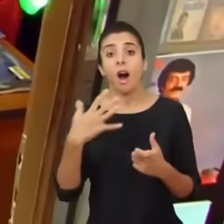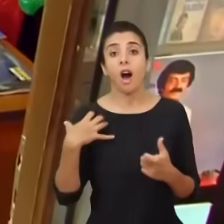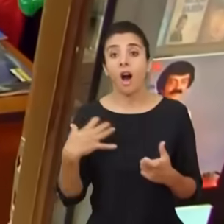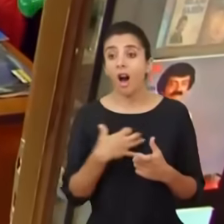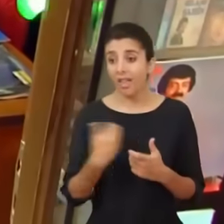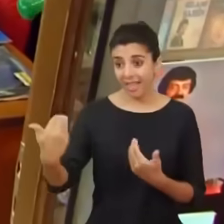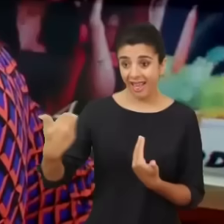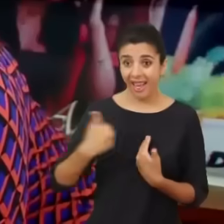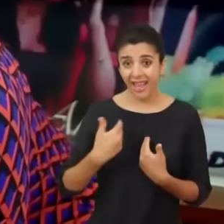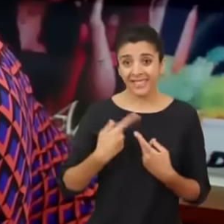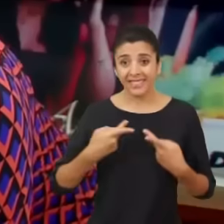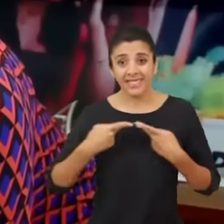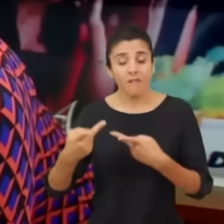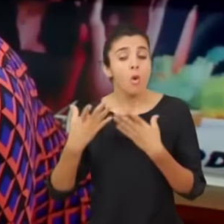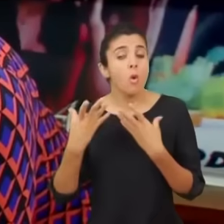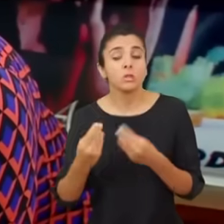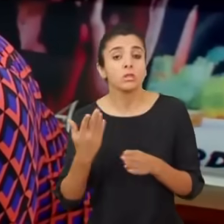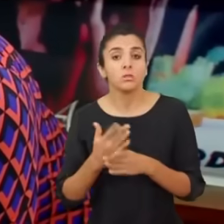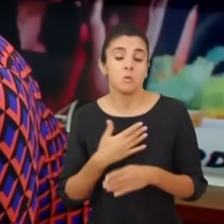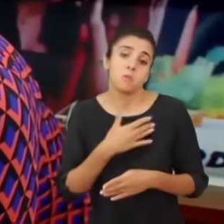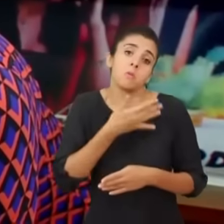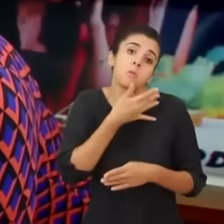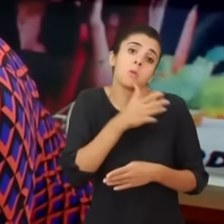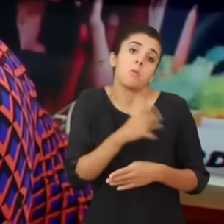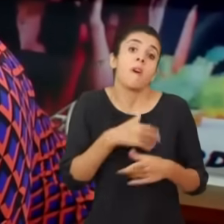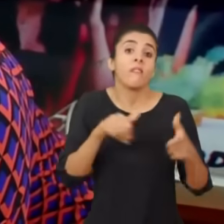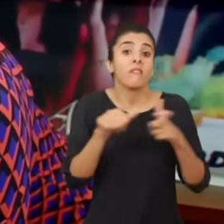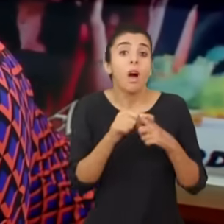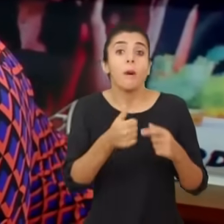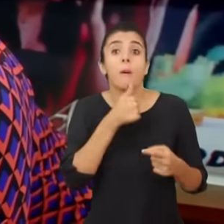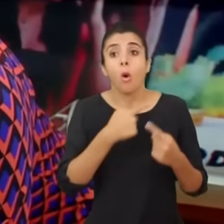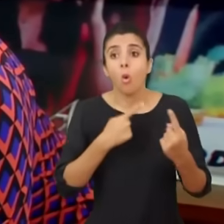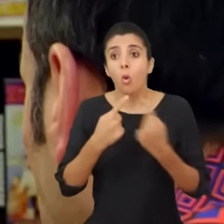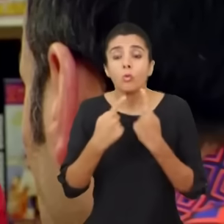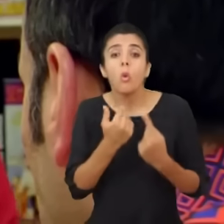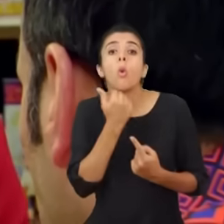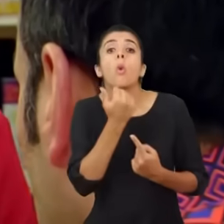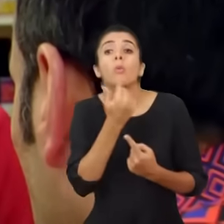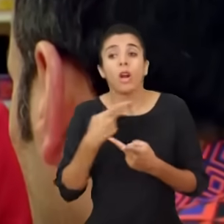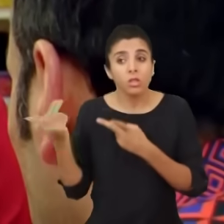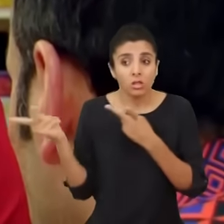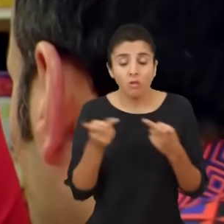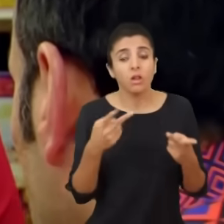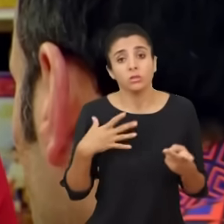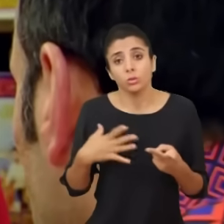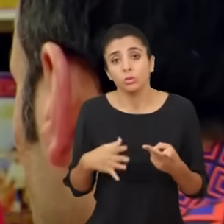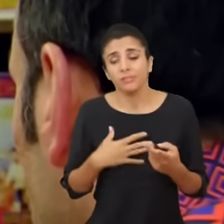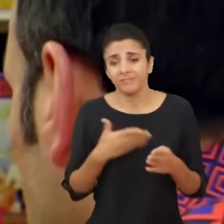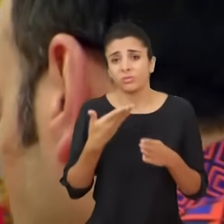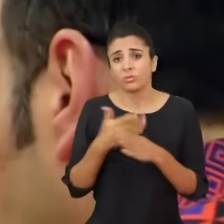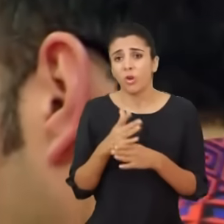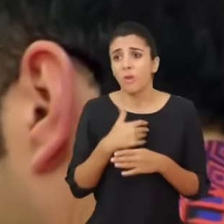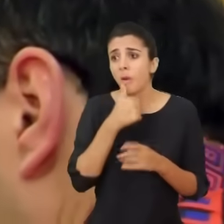Annenler gelecek beni istemeye. Bilmiyorum ki Nazlı canım. Bir Fehmi babayla bir konuşamadık ki yani artık gelsinler işte. Ay evet ya